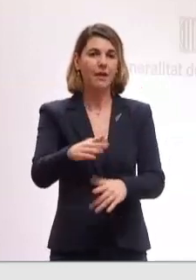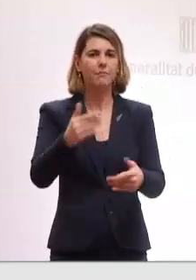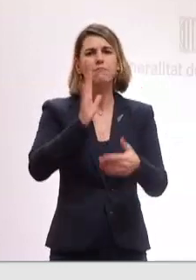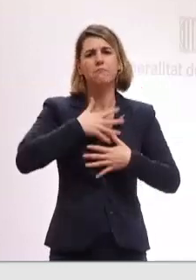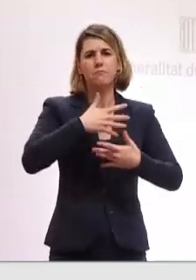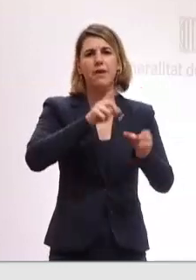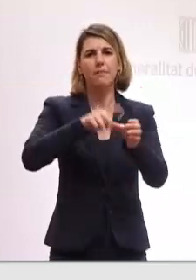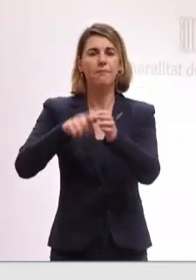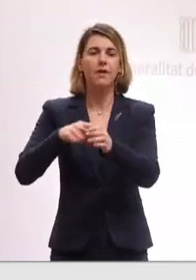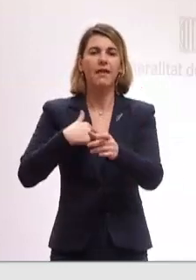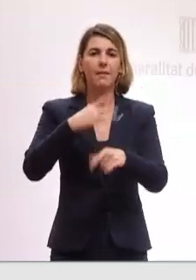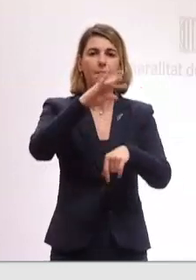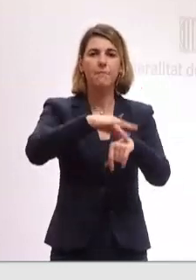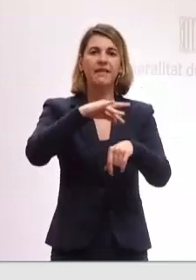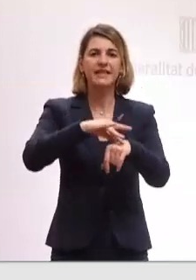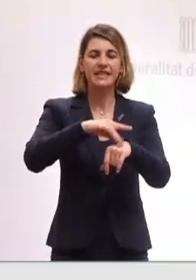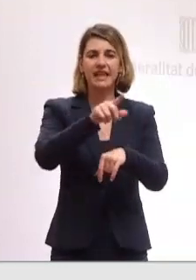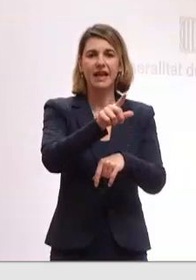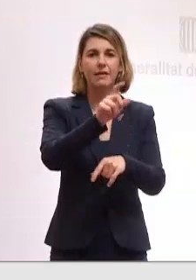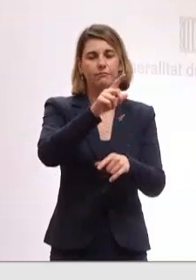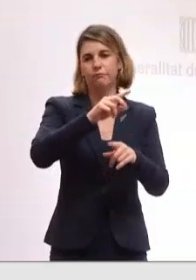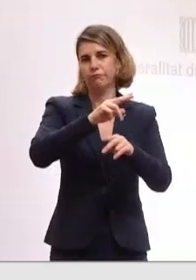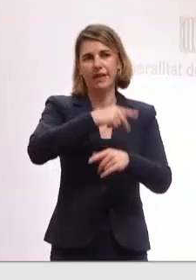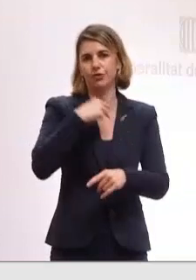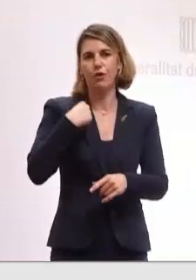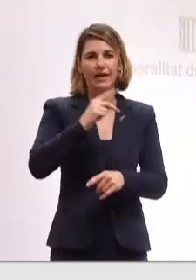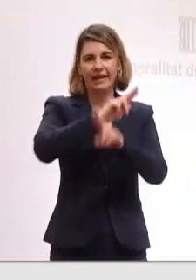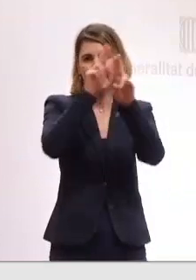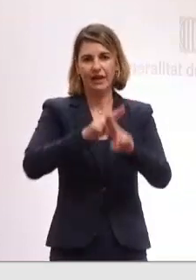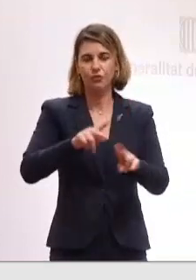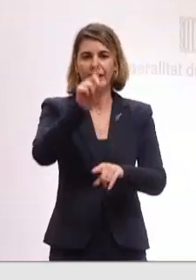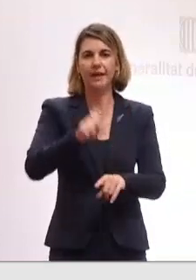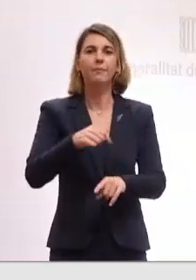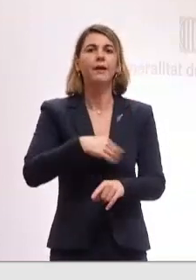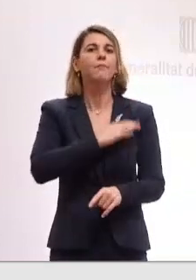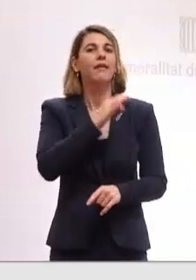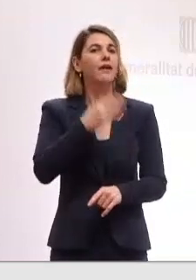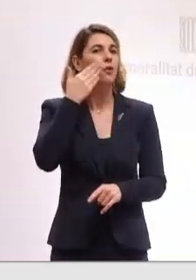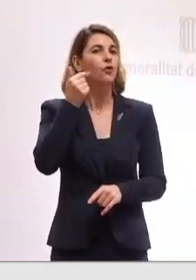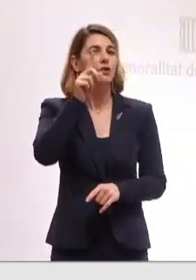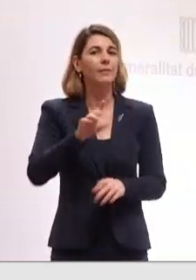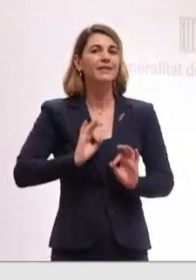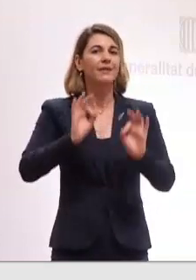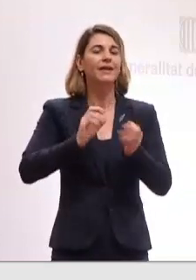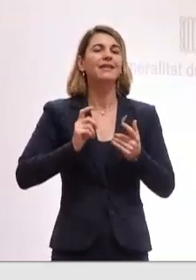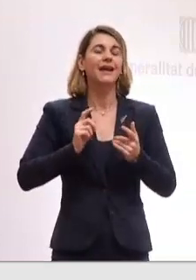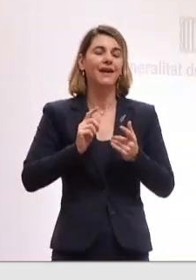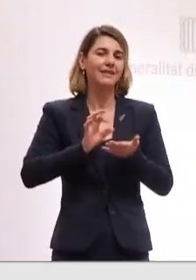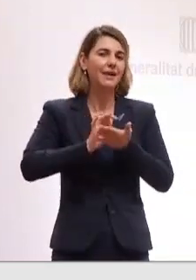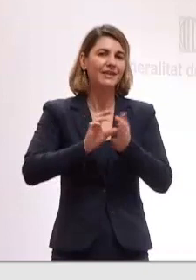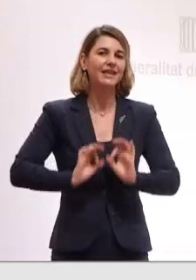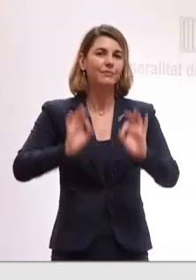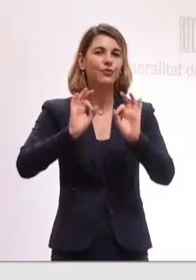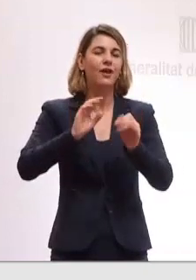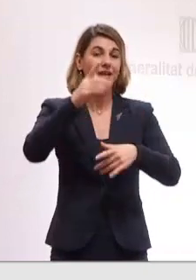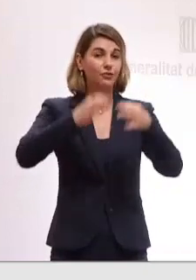de medicina forense nacionals i internacionals. Se li concedeix una medalla d'honor per serveis excepcionals a la justícia, per la